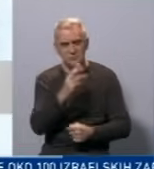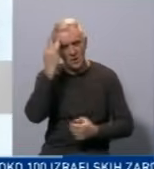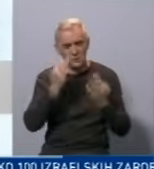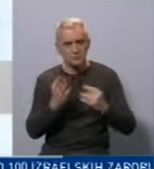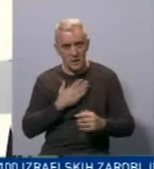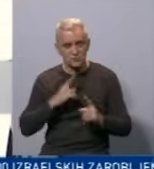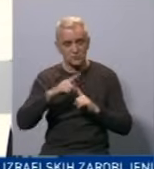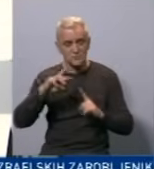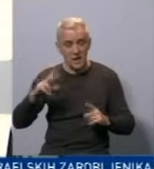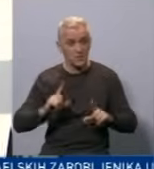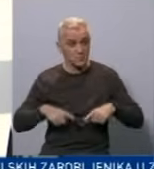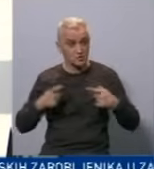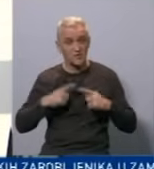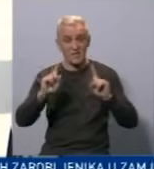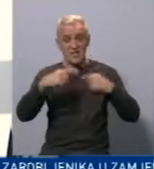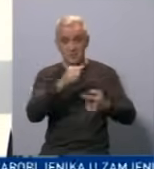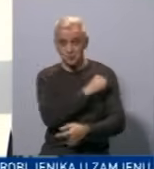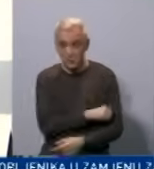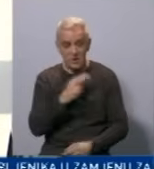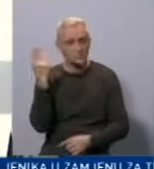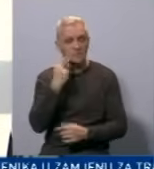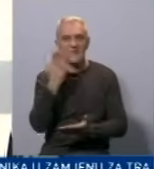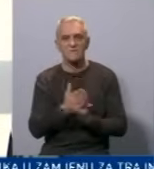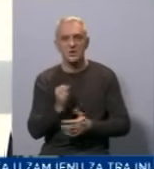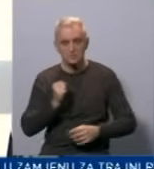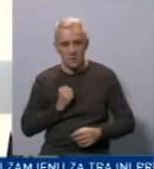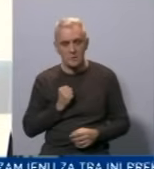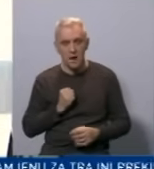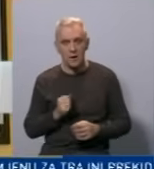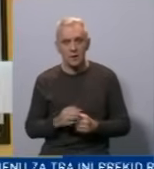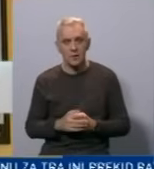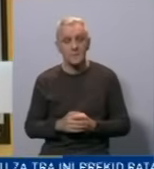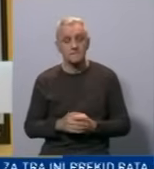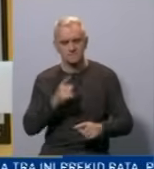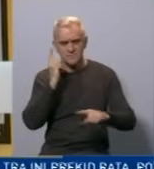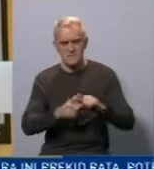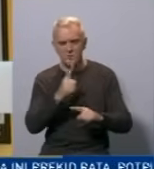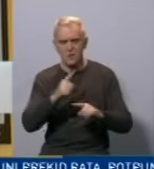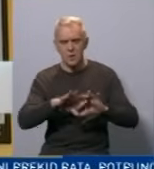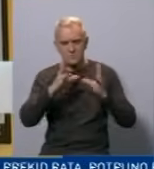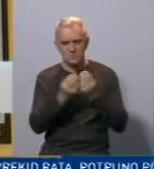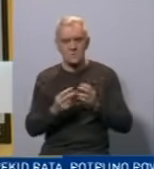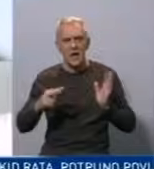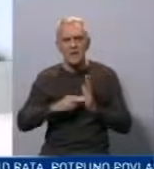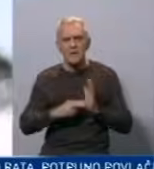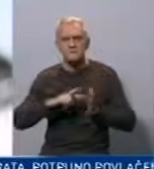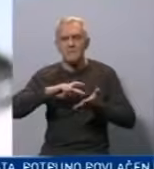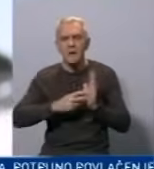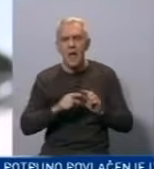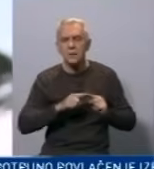naše termoelektrane preživjeti iduću godinu, Slovenija već ima, kaže naš sagovornik, precizan i sveobuhvatan energetski plan